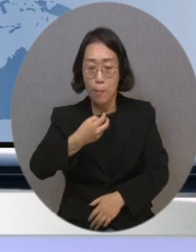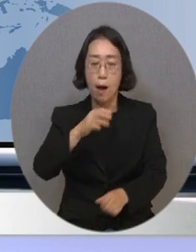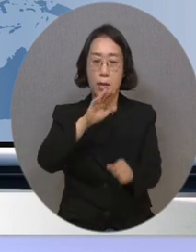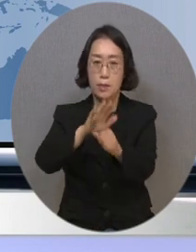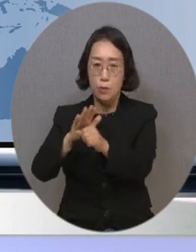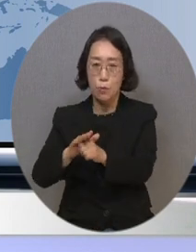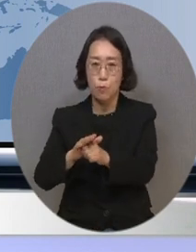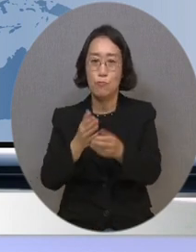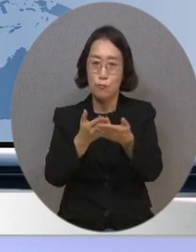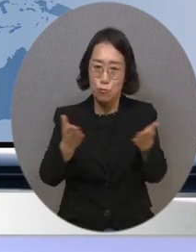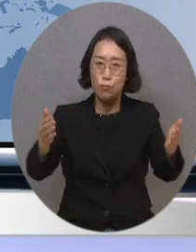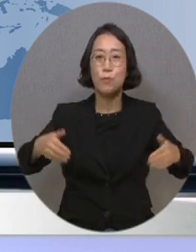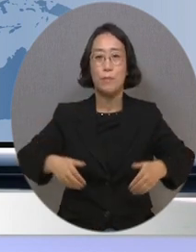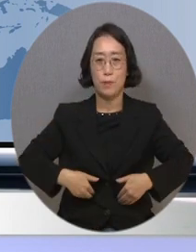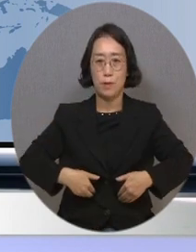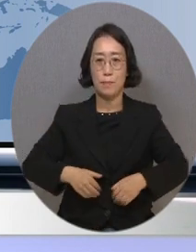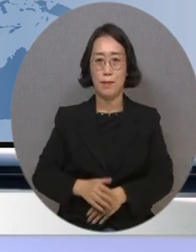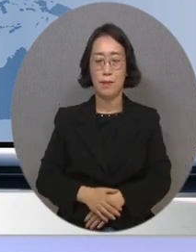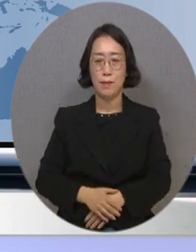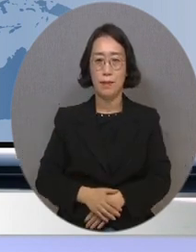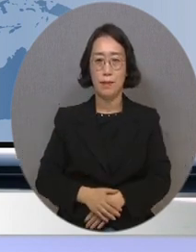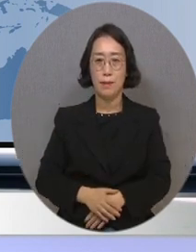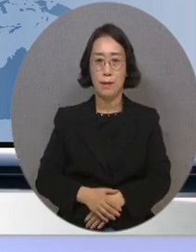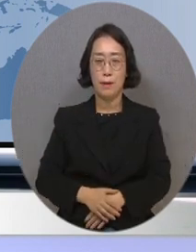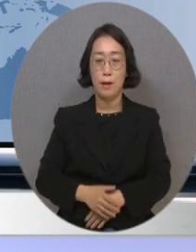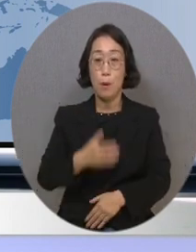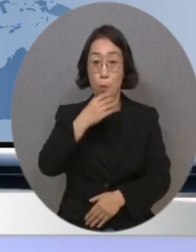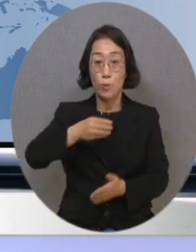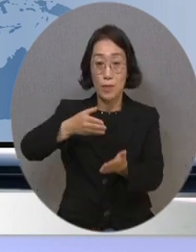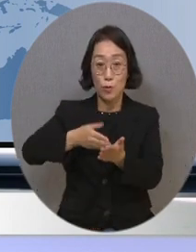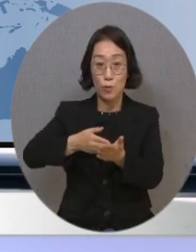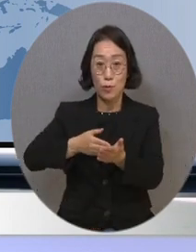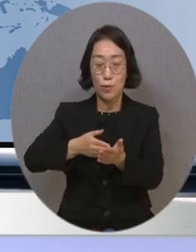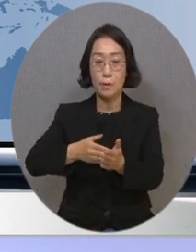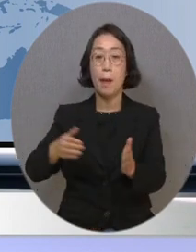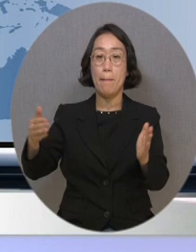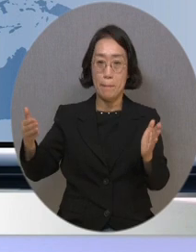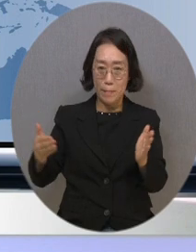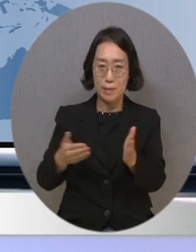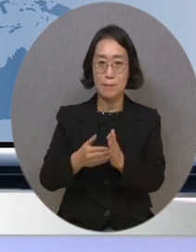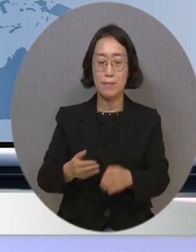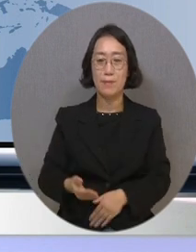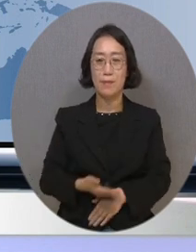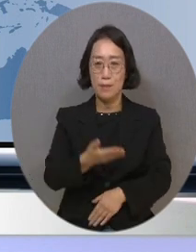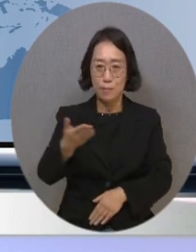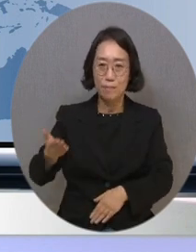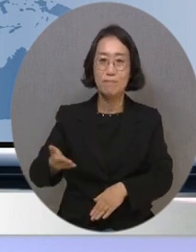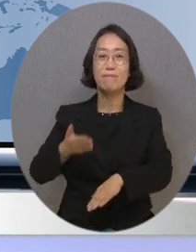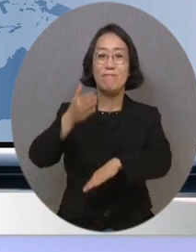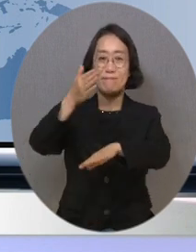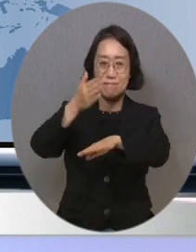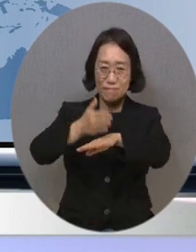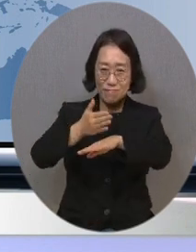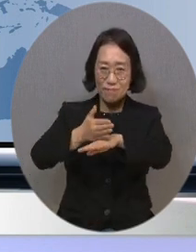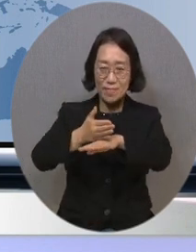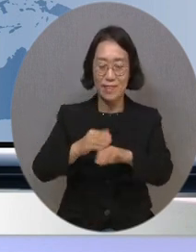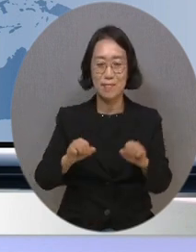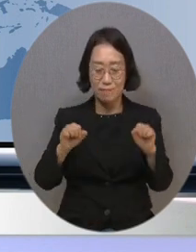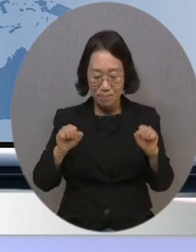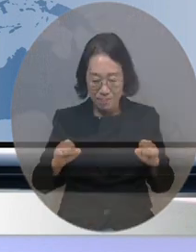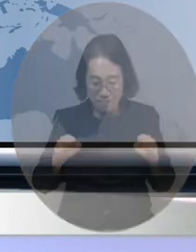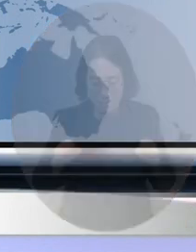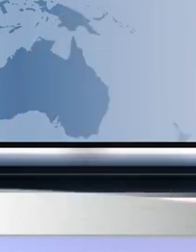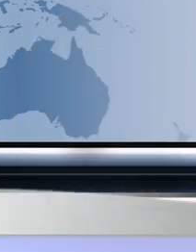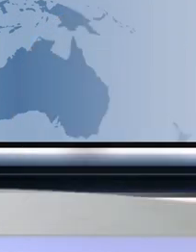지원이 필요해 보입니다 이상으로 WBC 복지 T 뉴스 집사를 마칩니다 시청해 주신 여러분